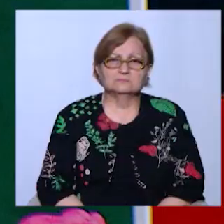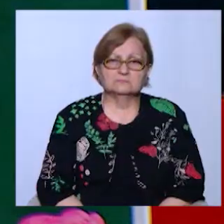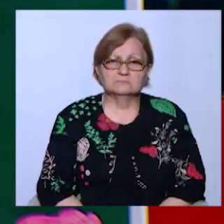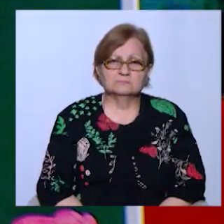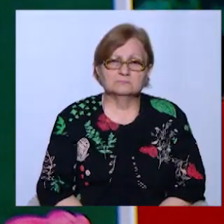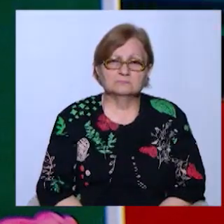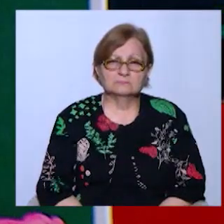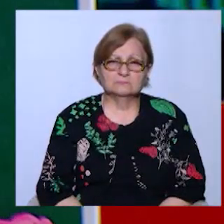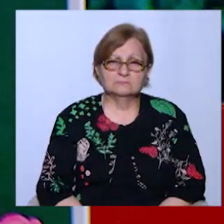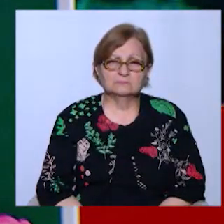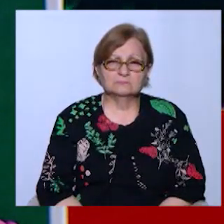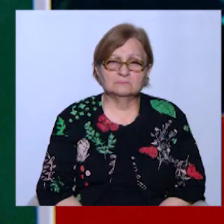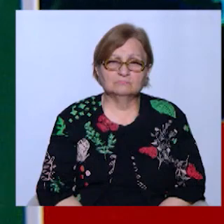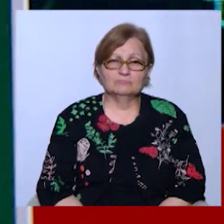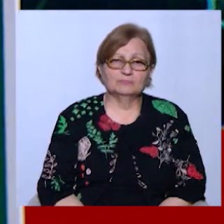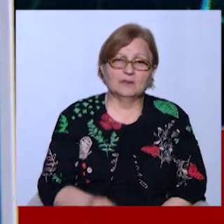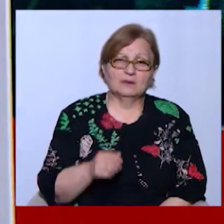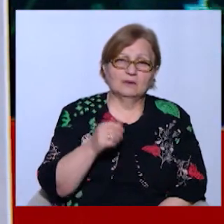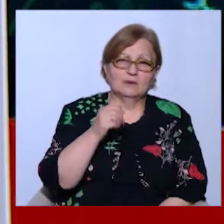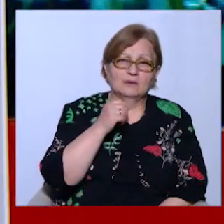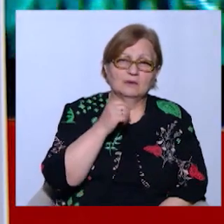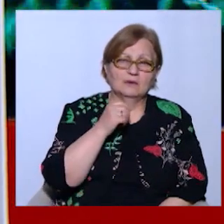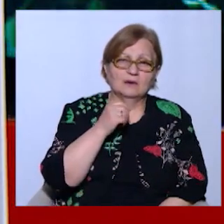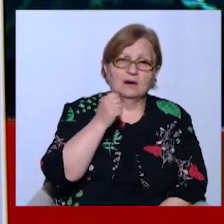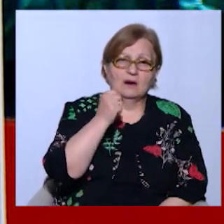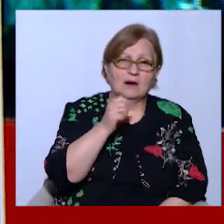A O B თუ B O